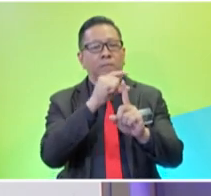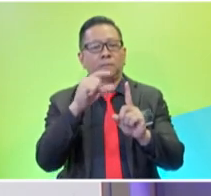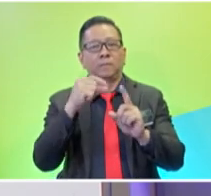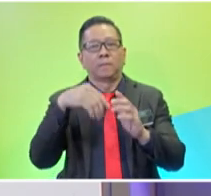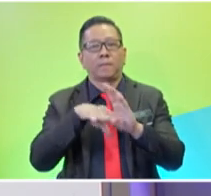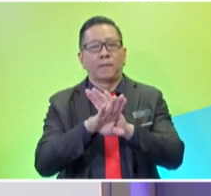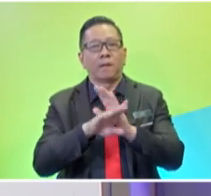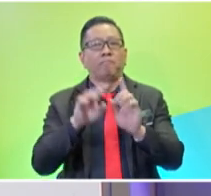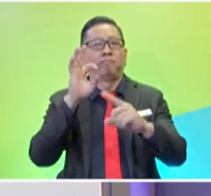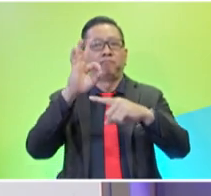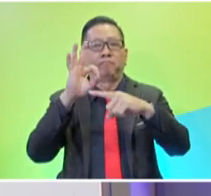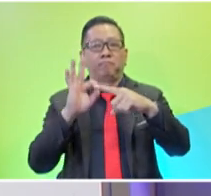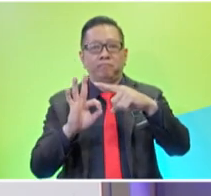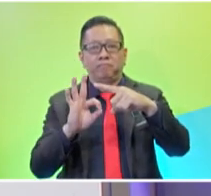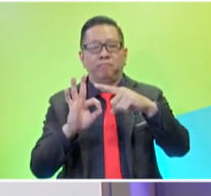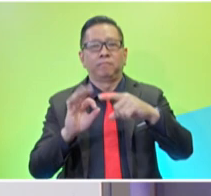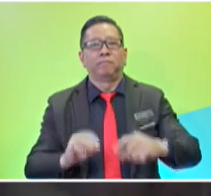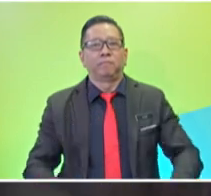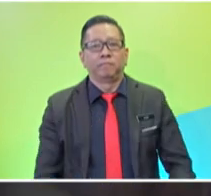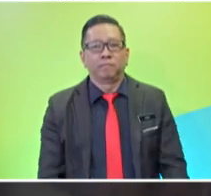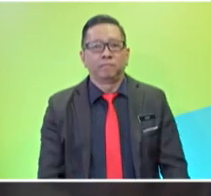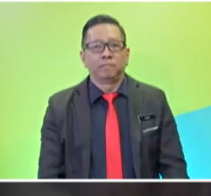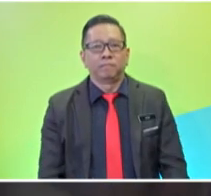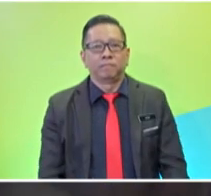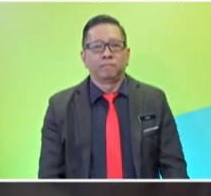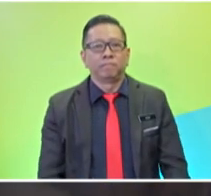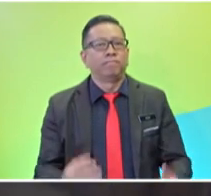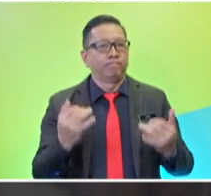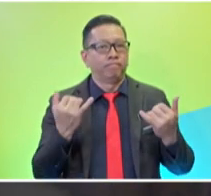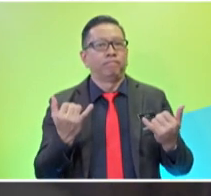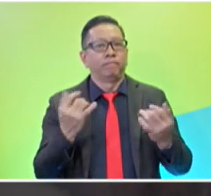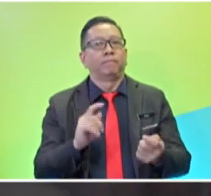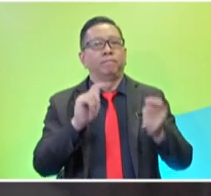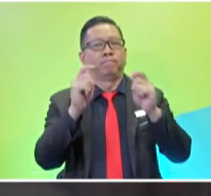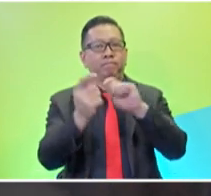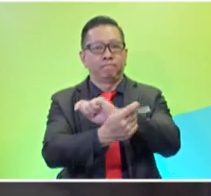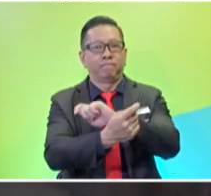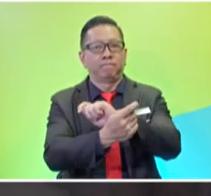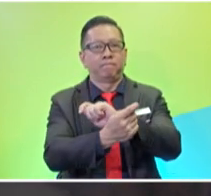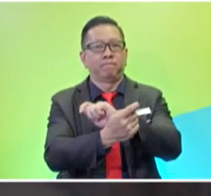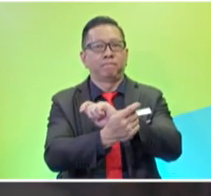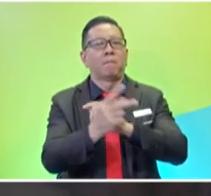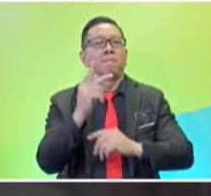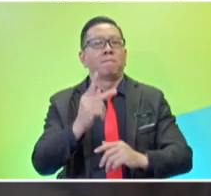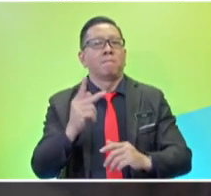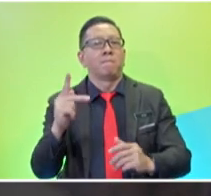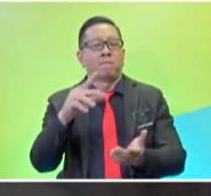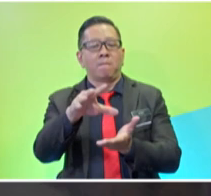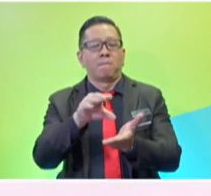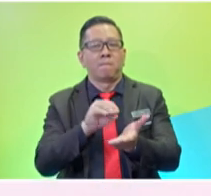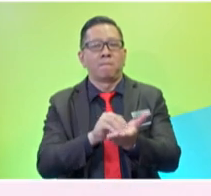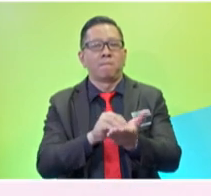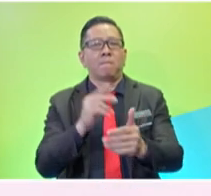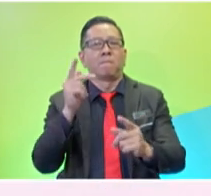Oke jadi sekarang Oke kita tuh kan kadang menyalin dalam masa 2 menit kepada